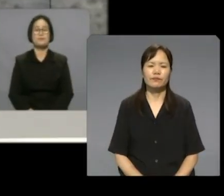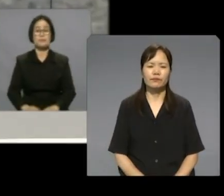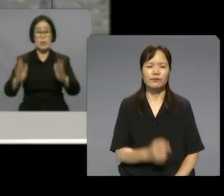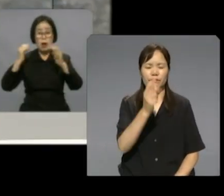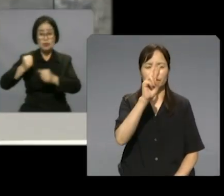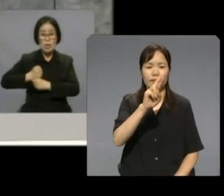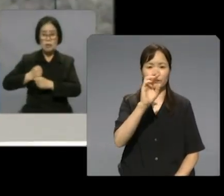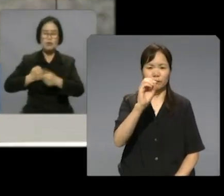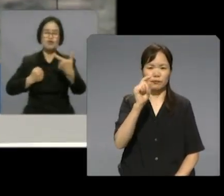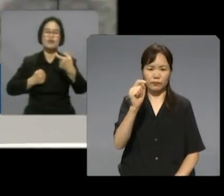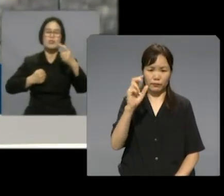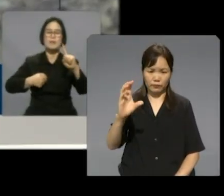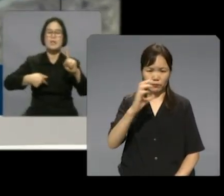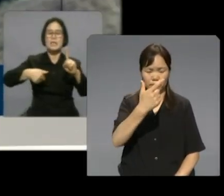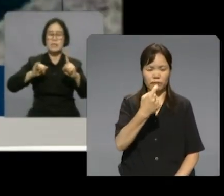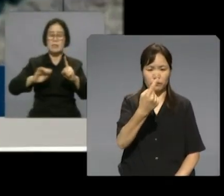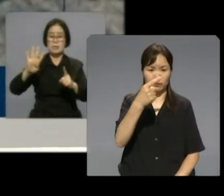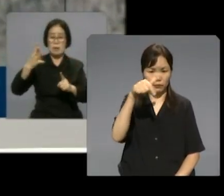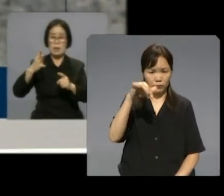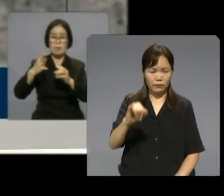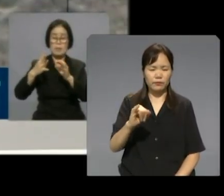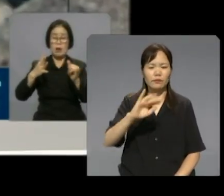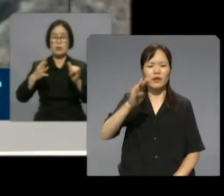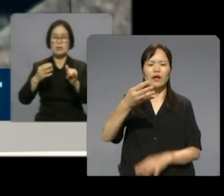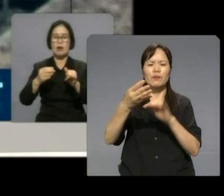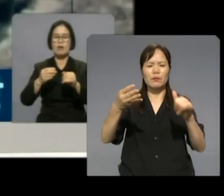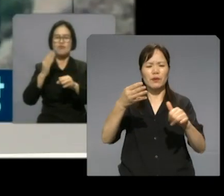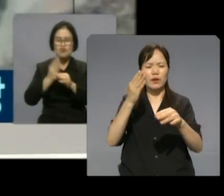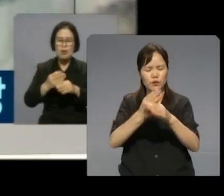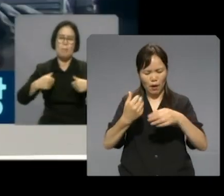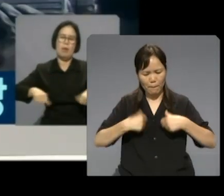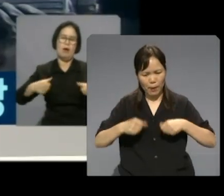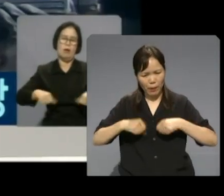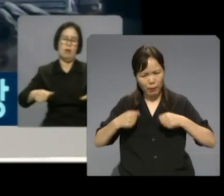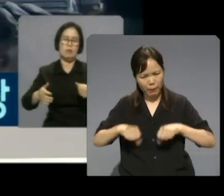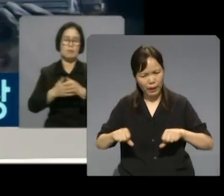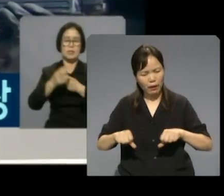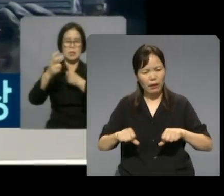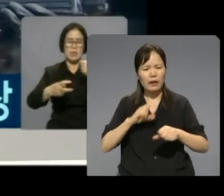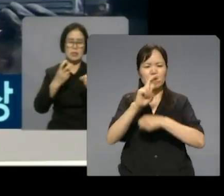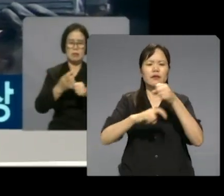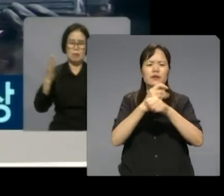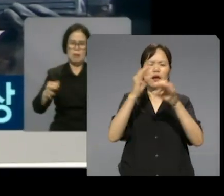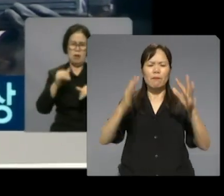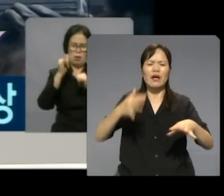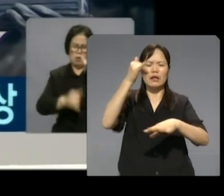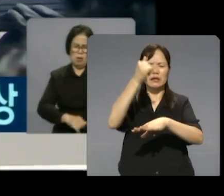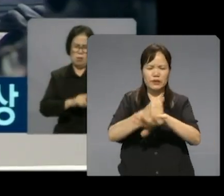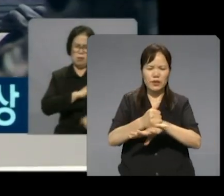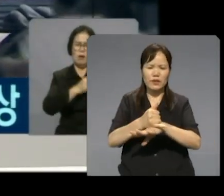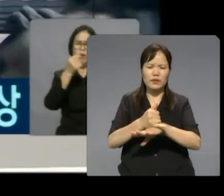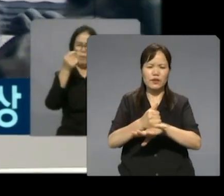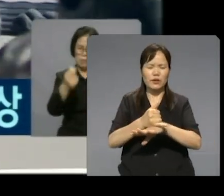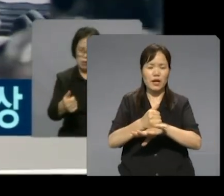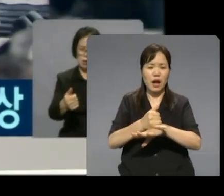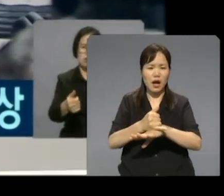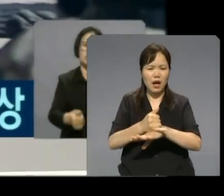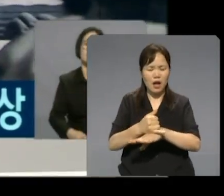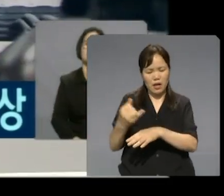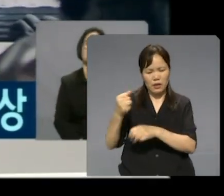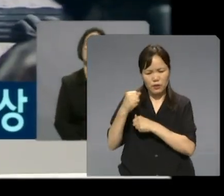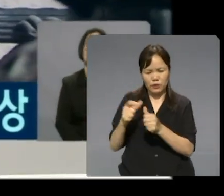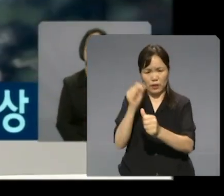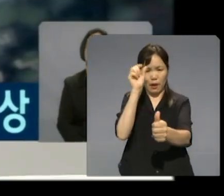학군장교 61기의 경우 400명 이상이 중도 이탈하면서 20년 만에 역대 최저 인원이 야전으로